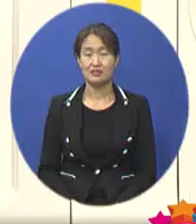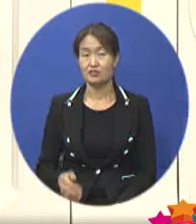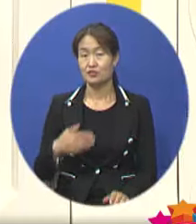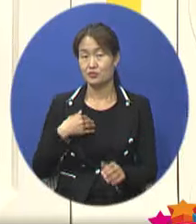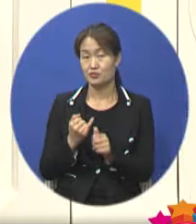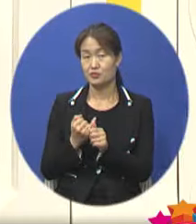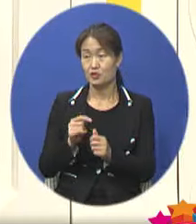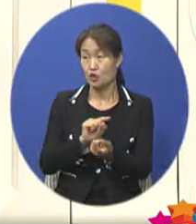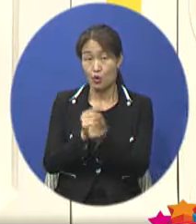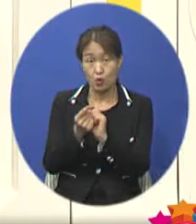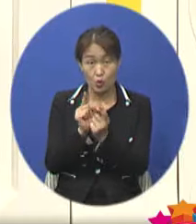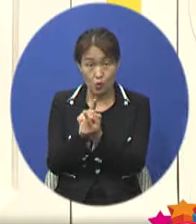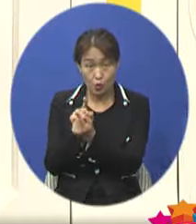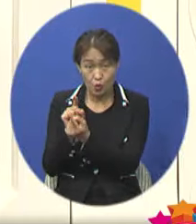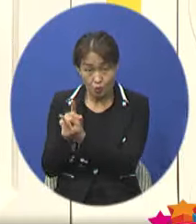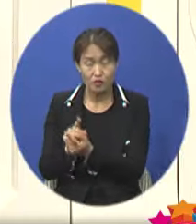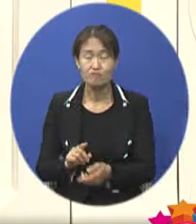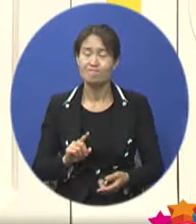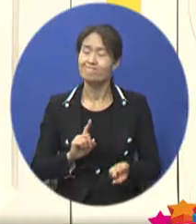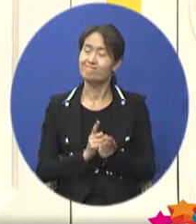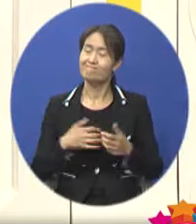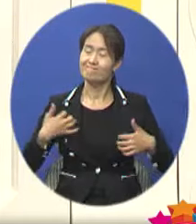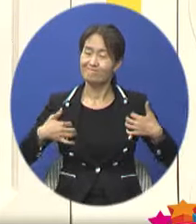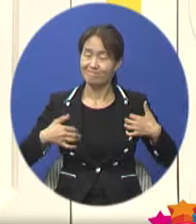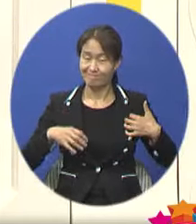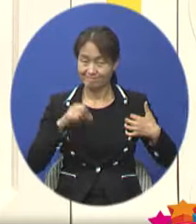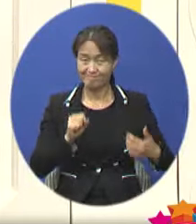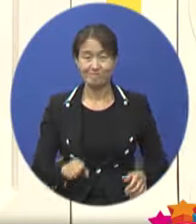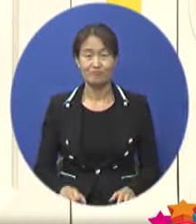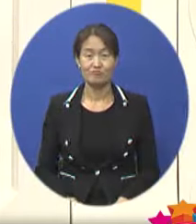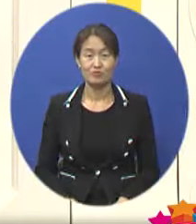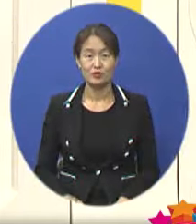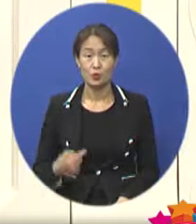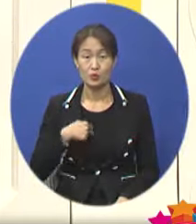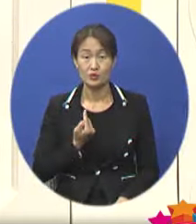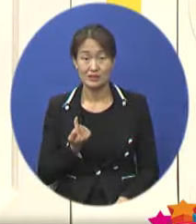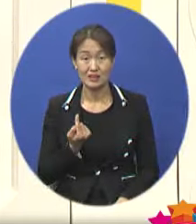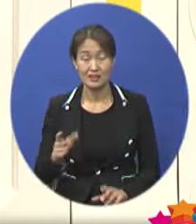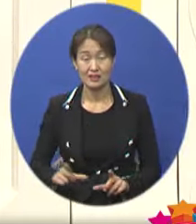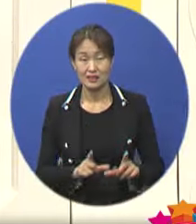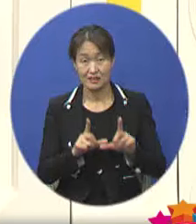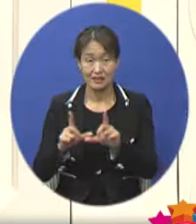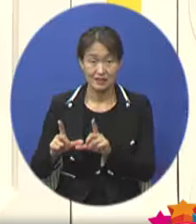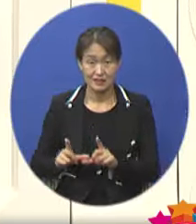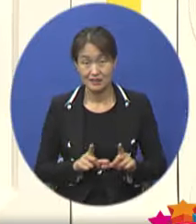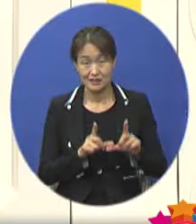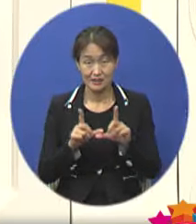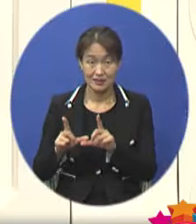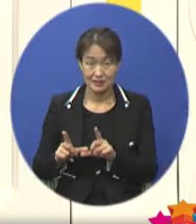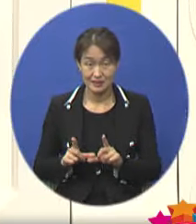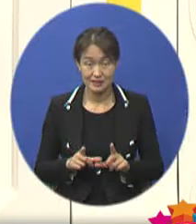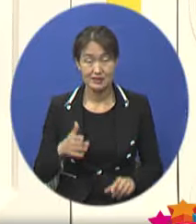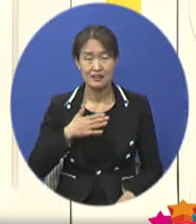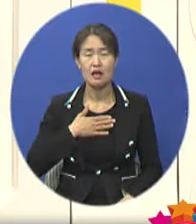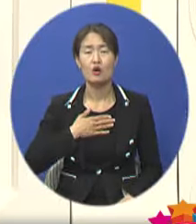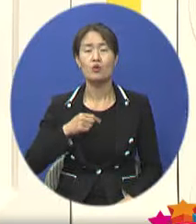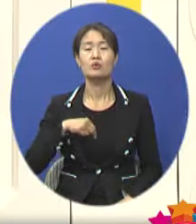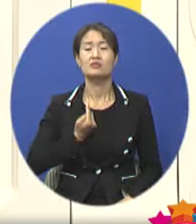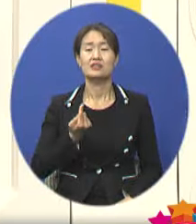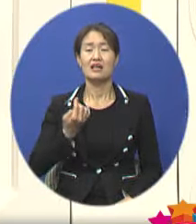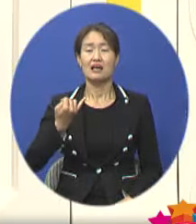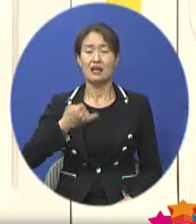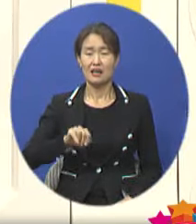서로 만나는 사람보다 기분 좋고. 예. 예. 우리 야. 아버님 혼자 지내세요? 댁에서? 저 혼자 있어요. 아들